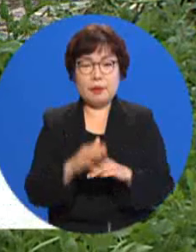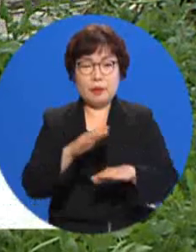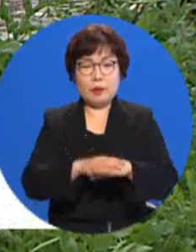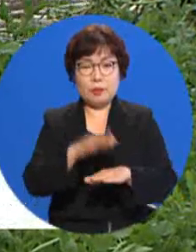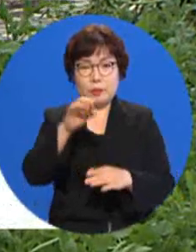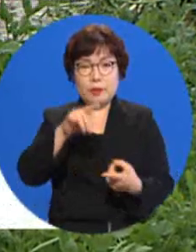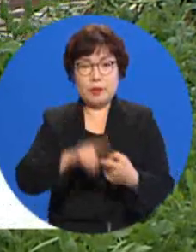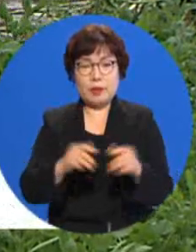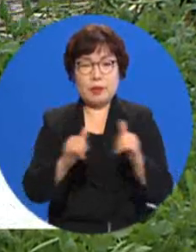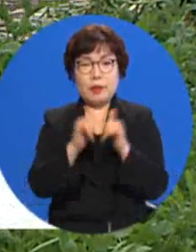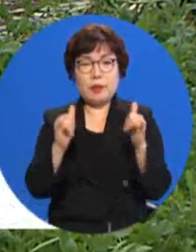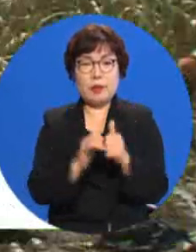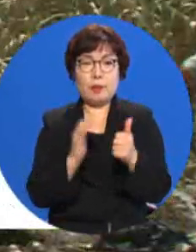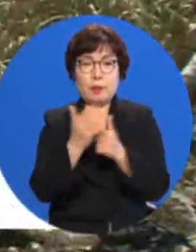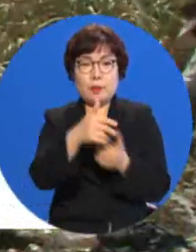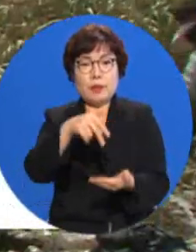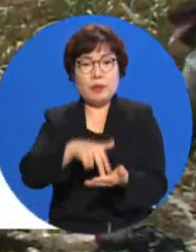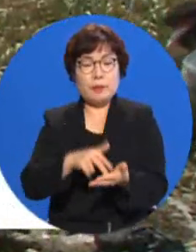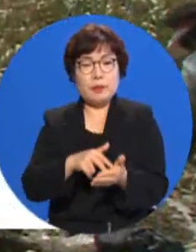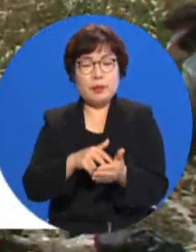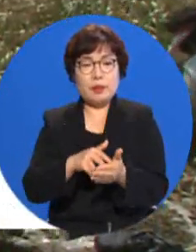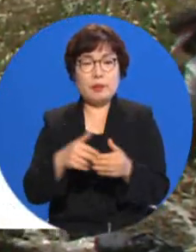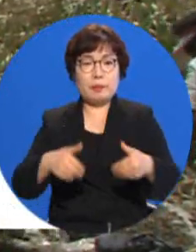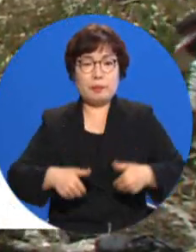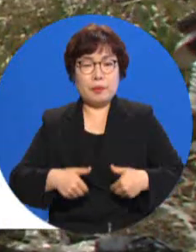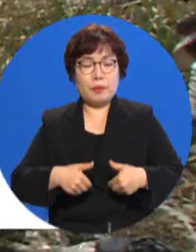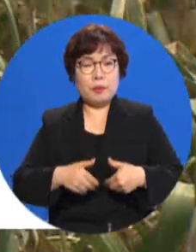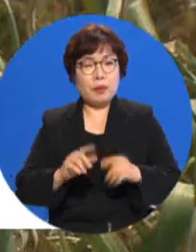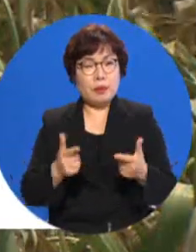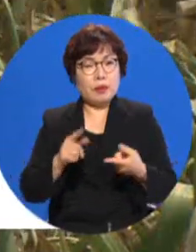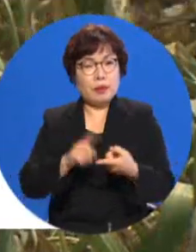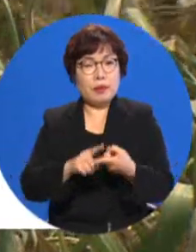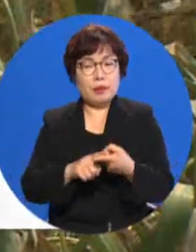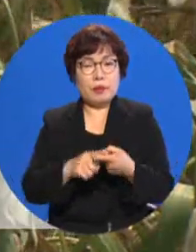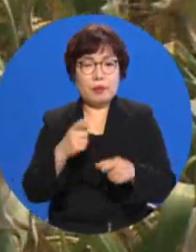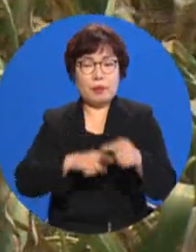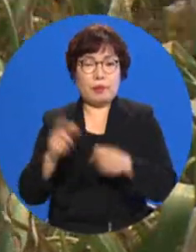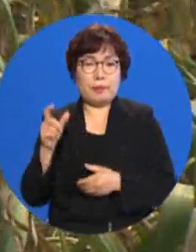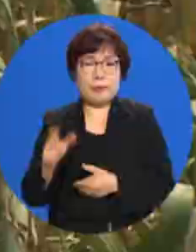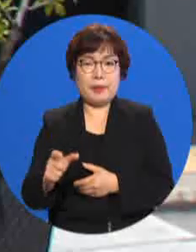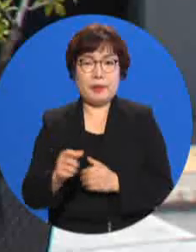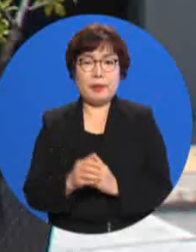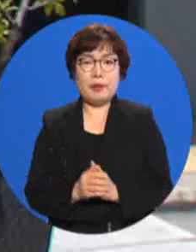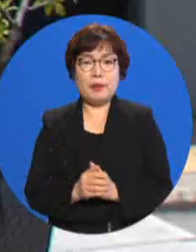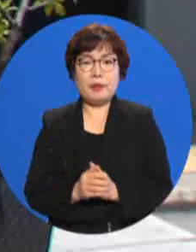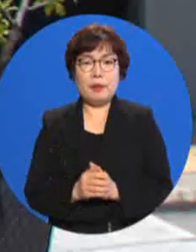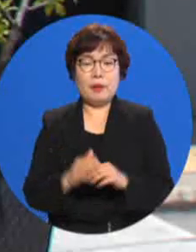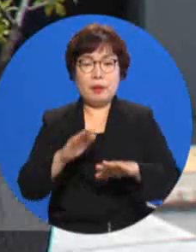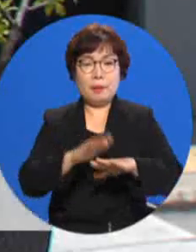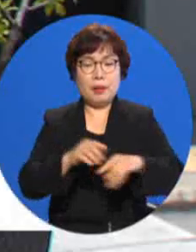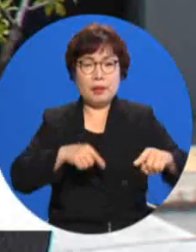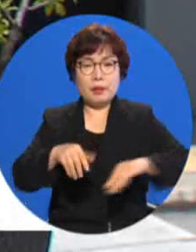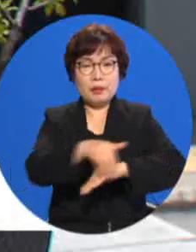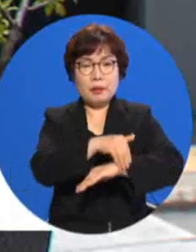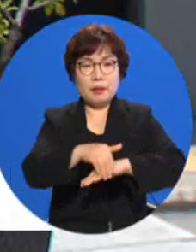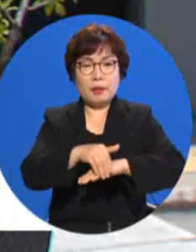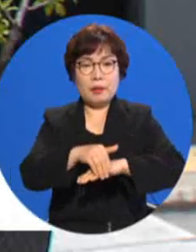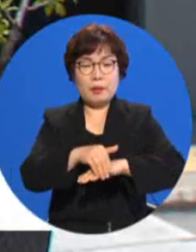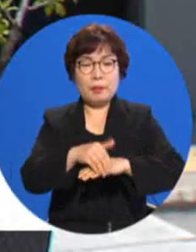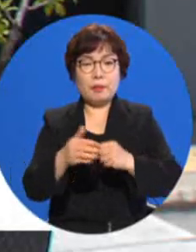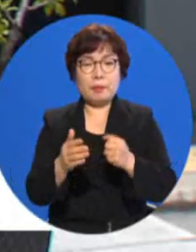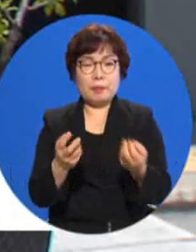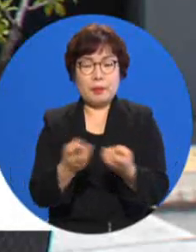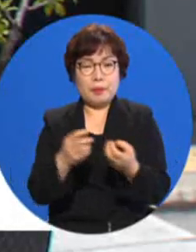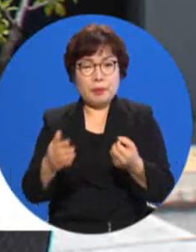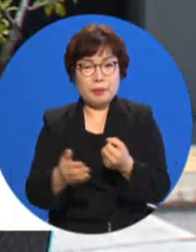농민수당은 사회보장제도 차원에서 접근할 사안이 아니란 점을 거듭 강조했습니다. 농업 정책의 한 방편이기